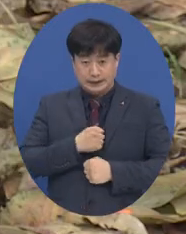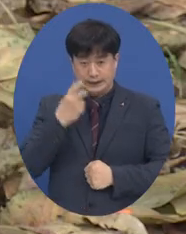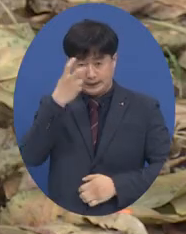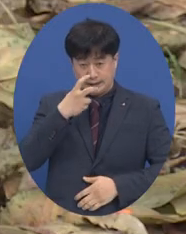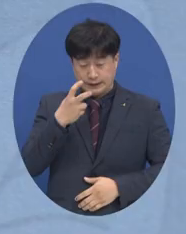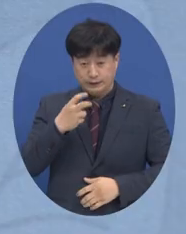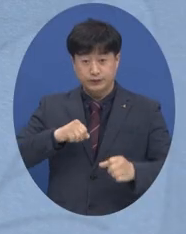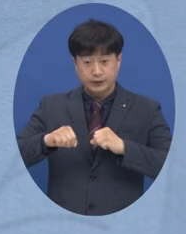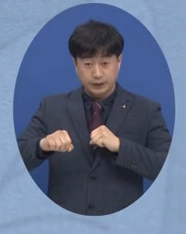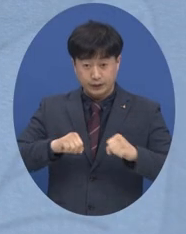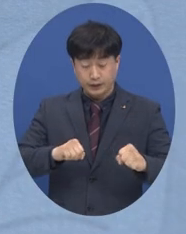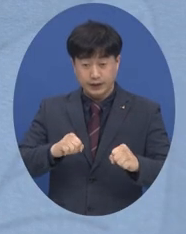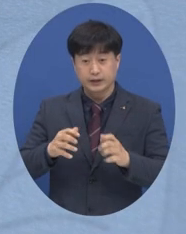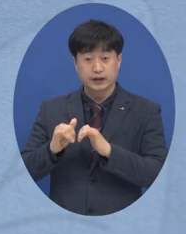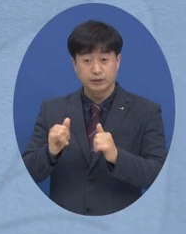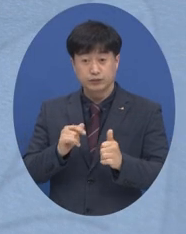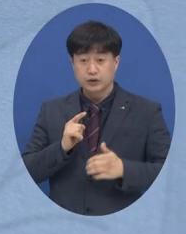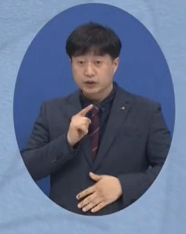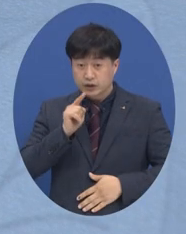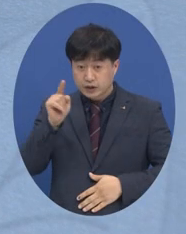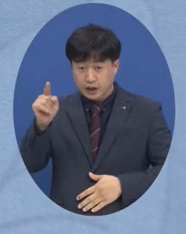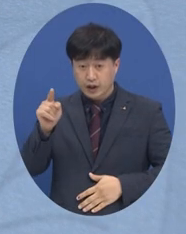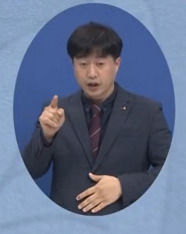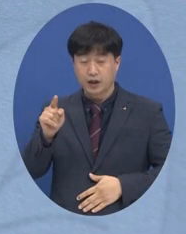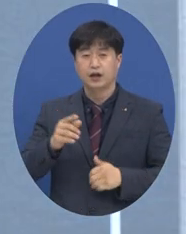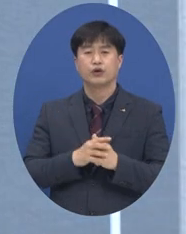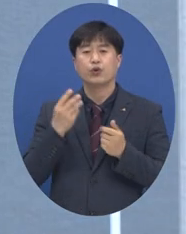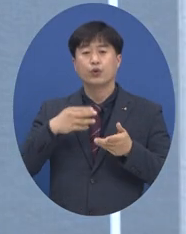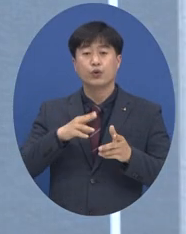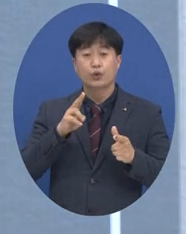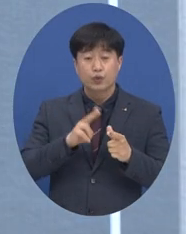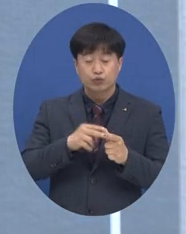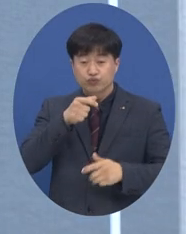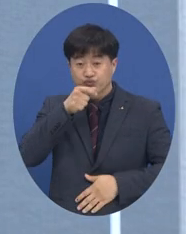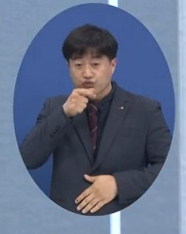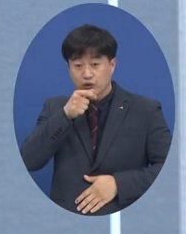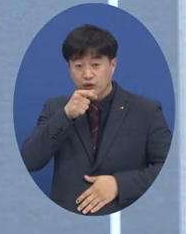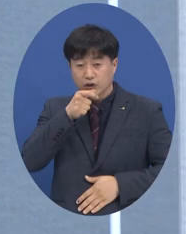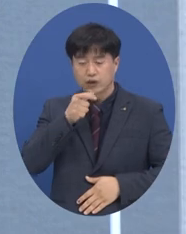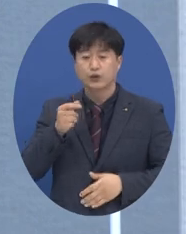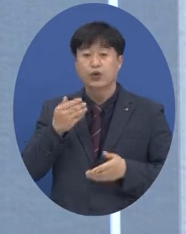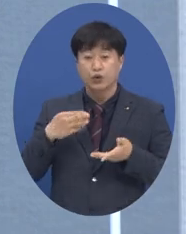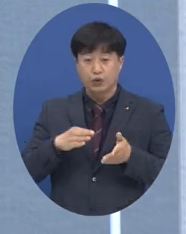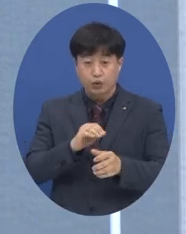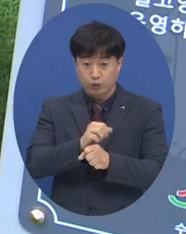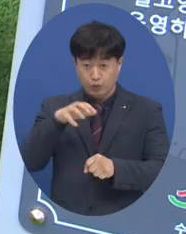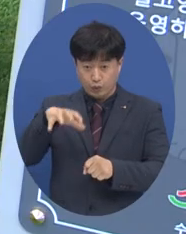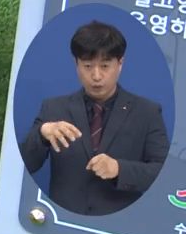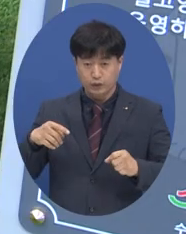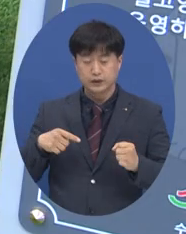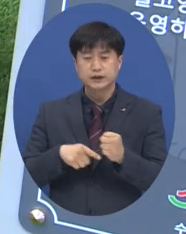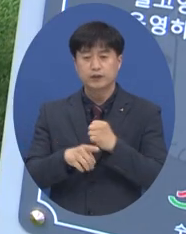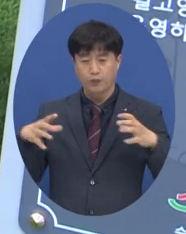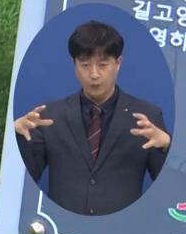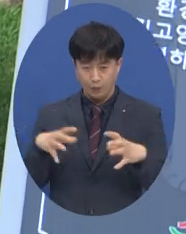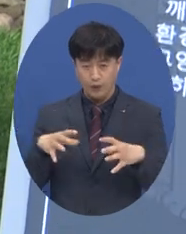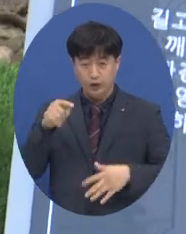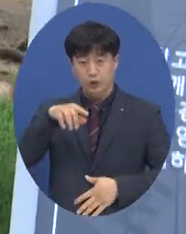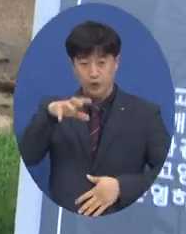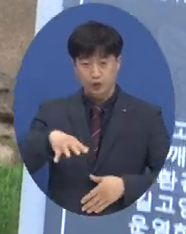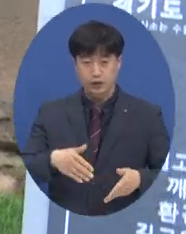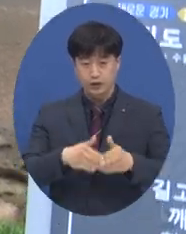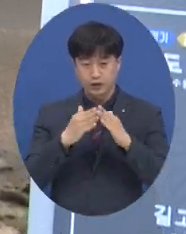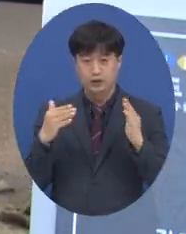주민들이 제안을 했고 경기도와 수원시 경기도의회 경기도 금 연구원 등이 뜻을 함께 하며 이곳에